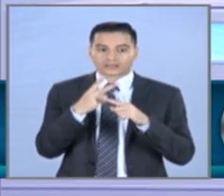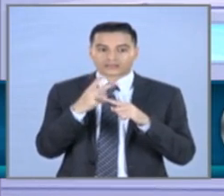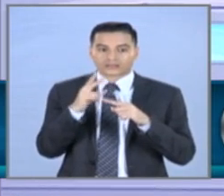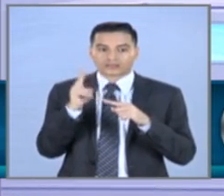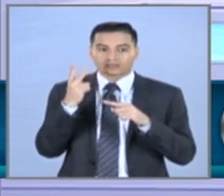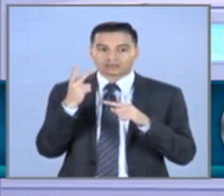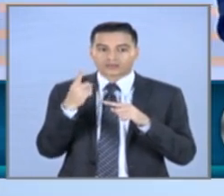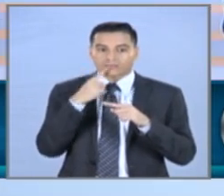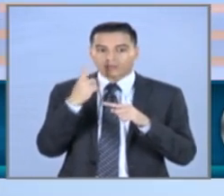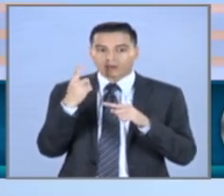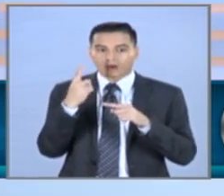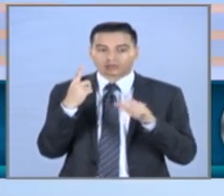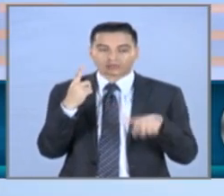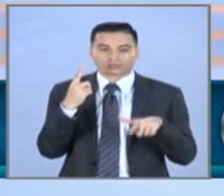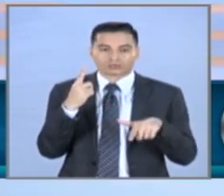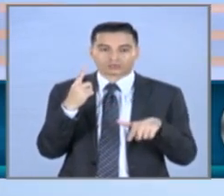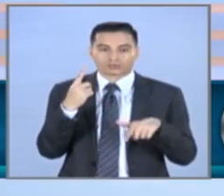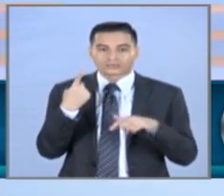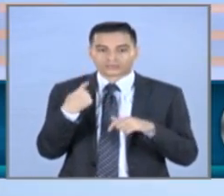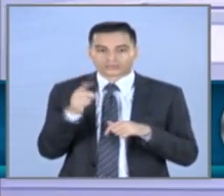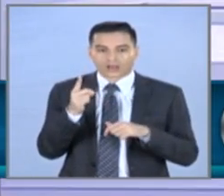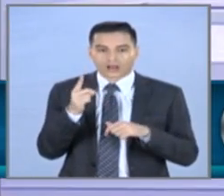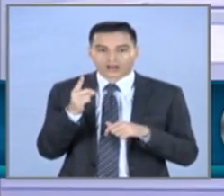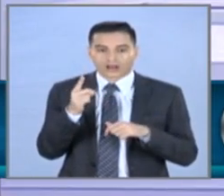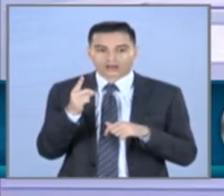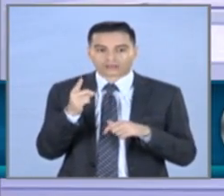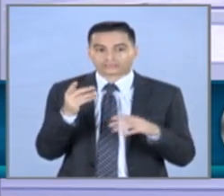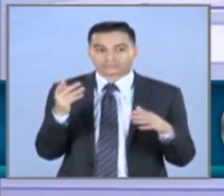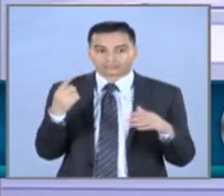محمد. 1 و16. 1 و16 إجابة صحيحة.